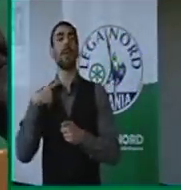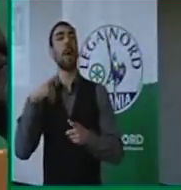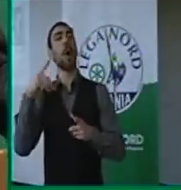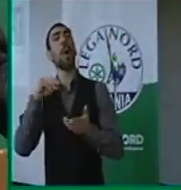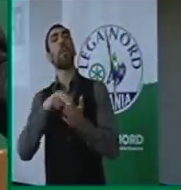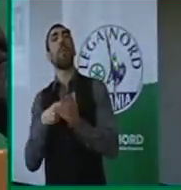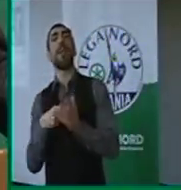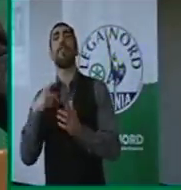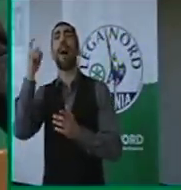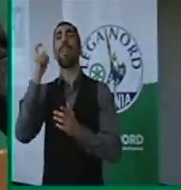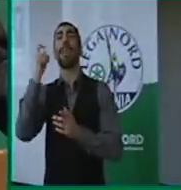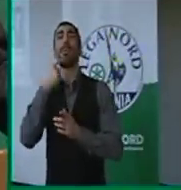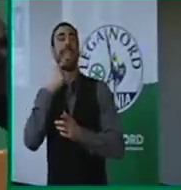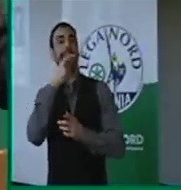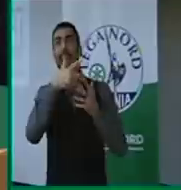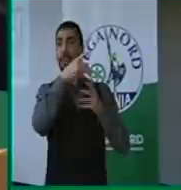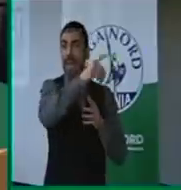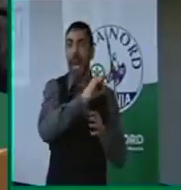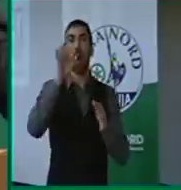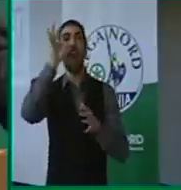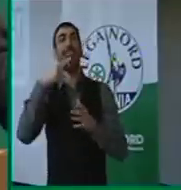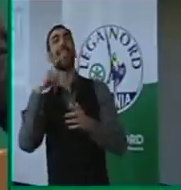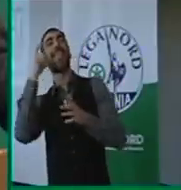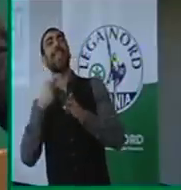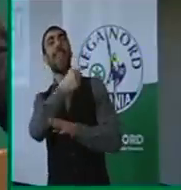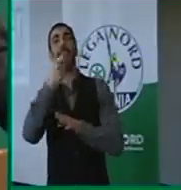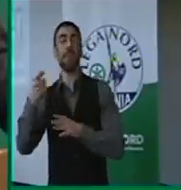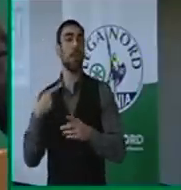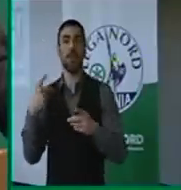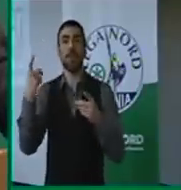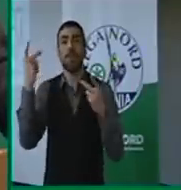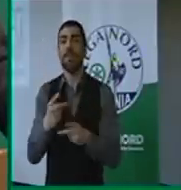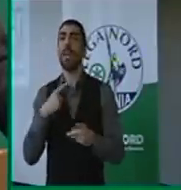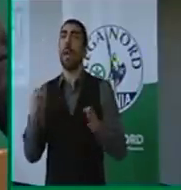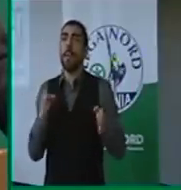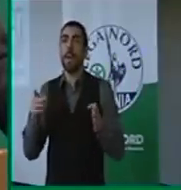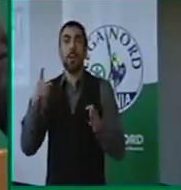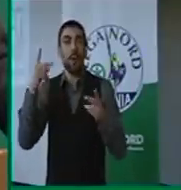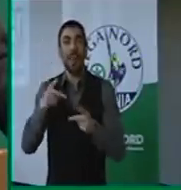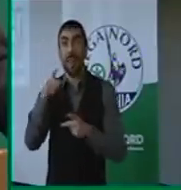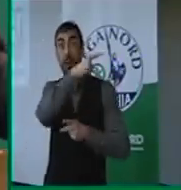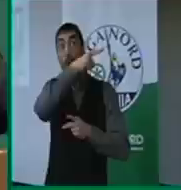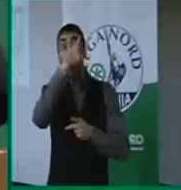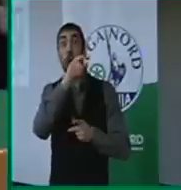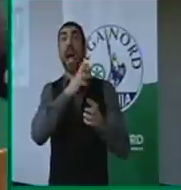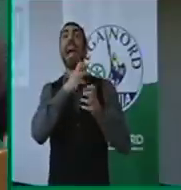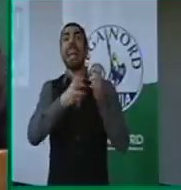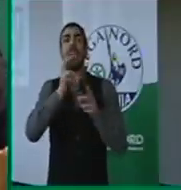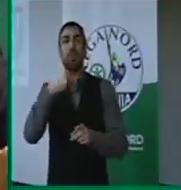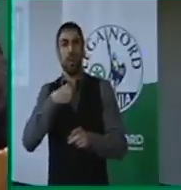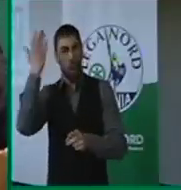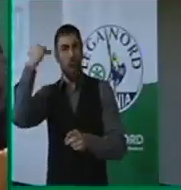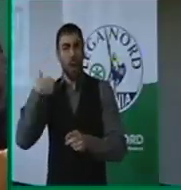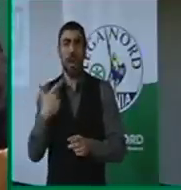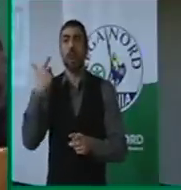venga ripagato il debito americano il debito inglese anche se possono essere in certi periodi sono stati molto più in crisi di noi quando c'è